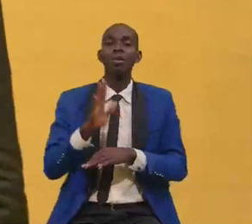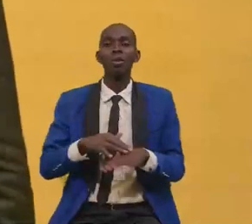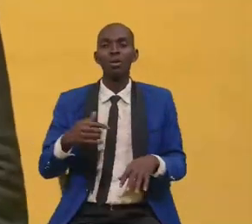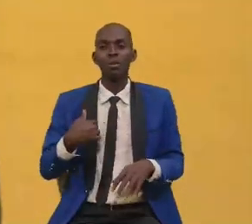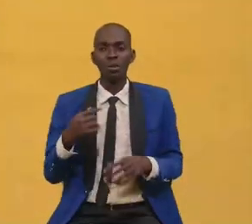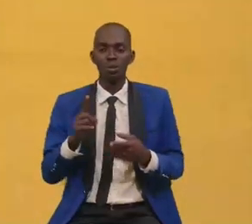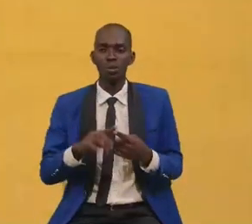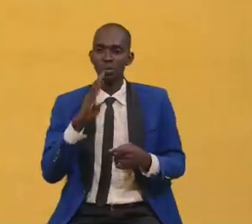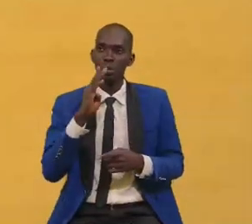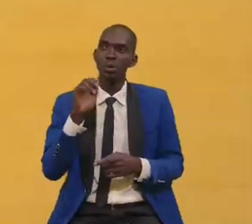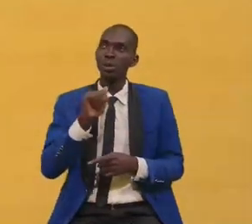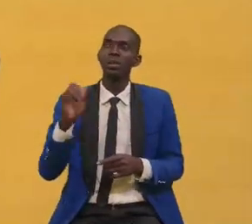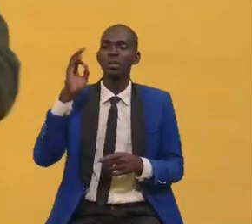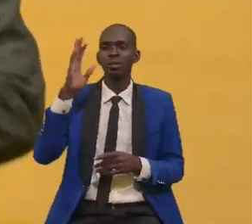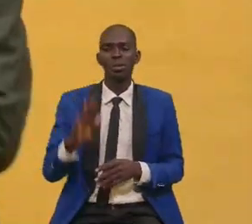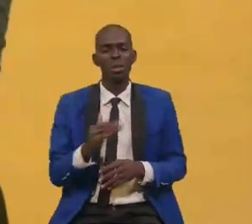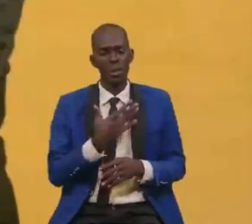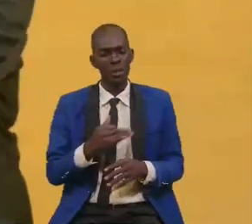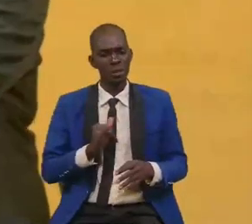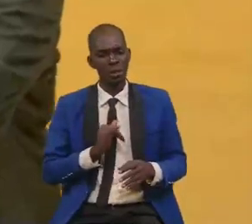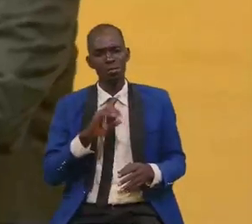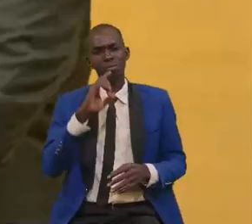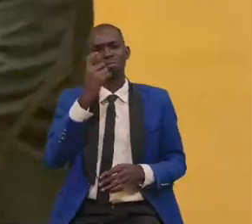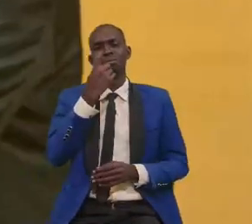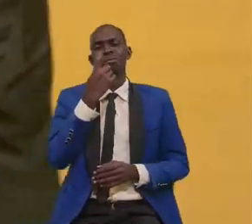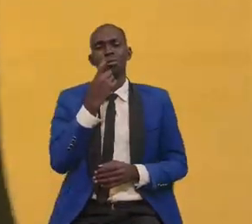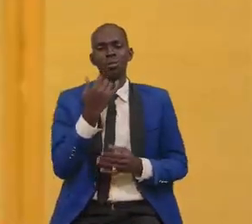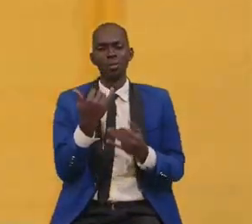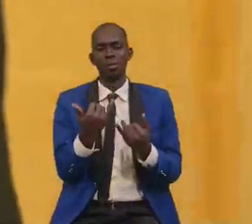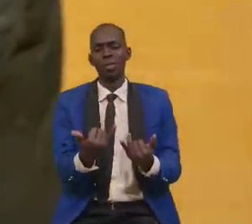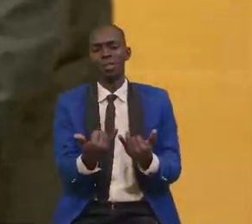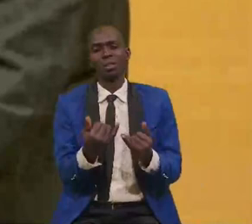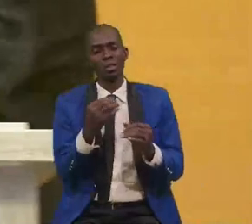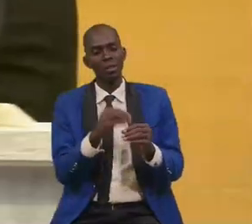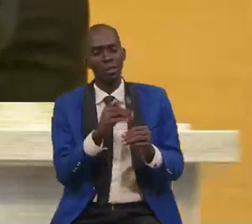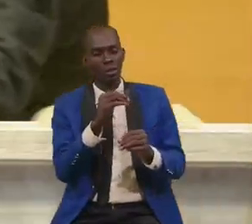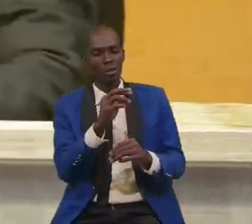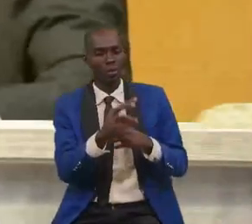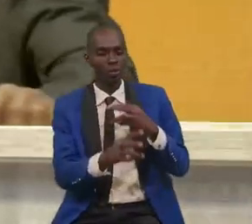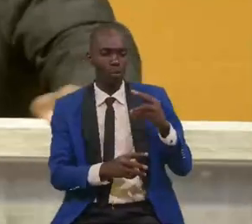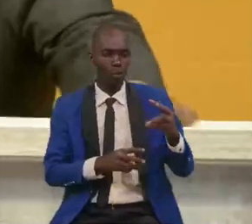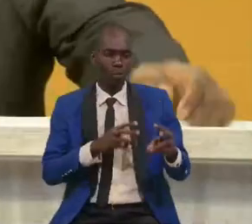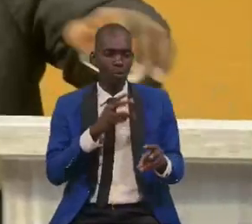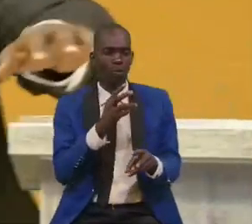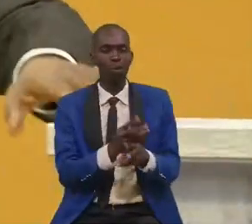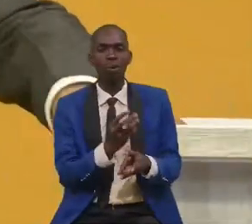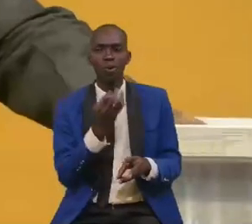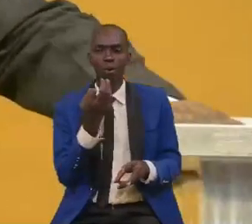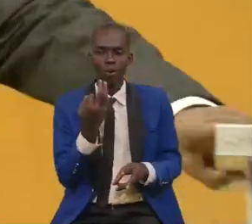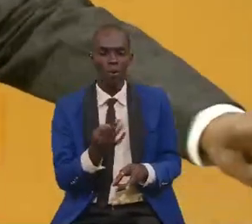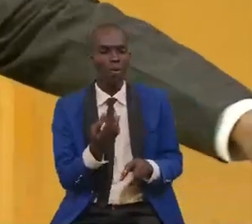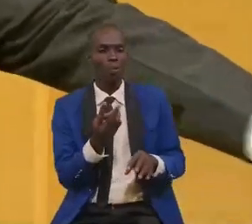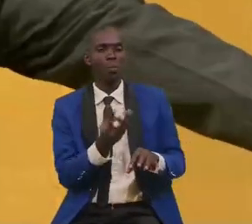ministre. Et je me suis demandé, maintenant, dans le monde des sciences, dans le monde des